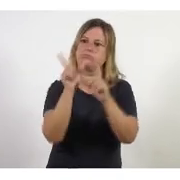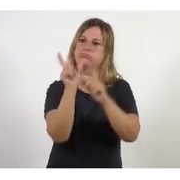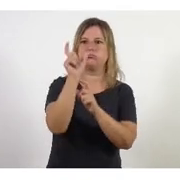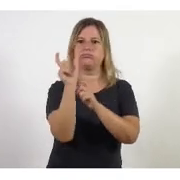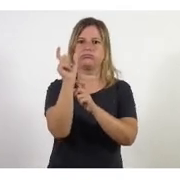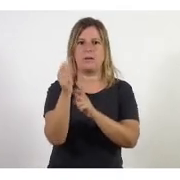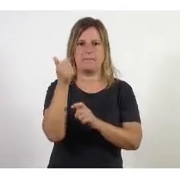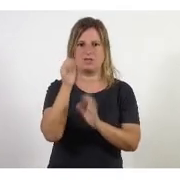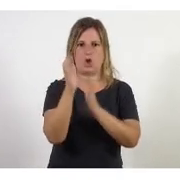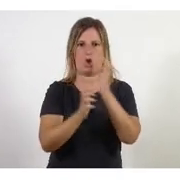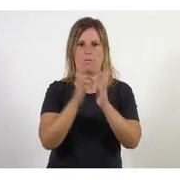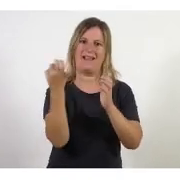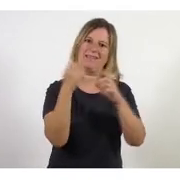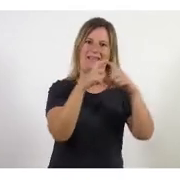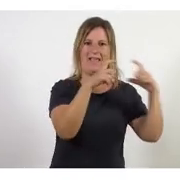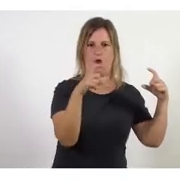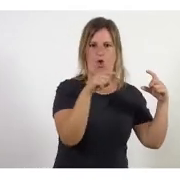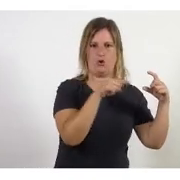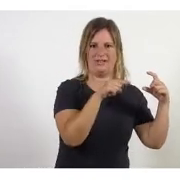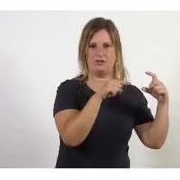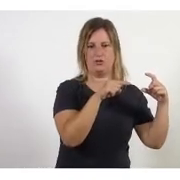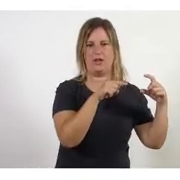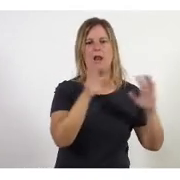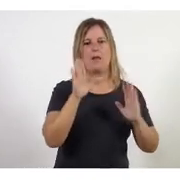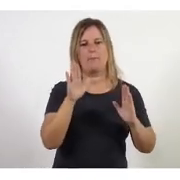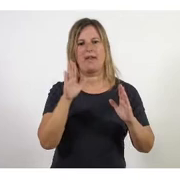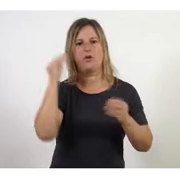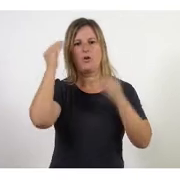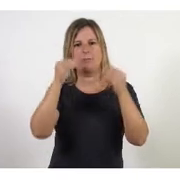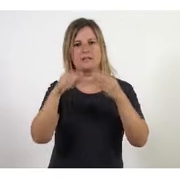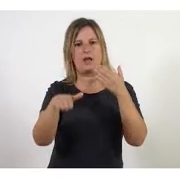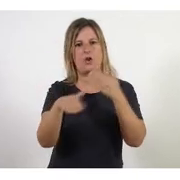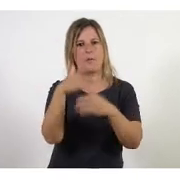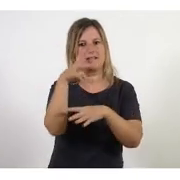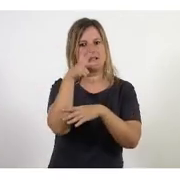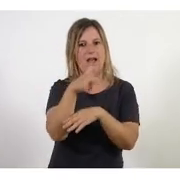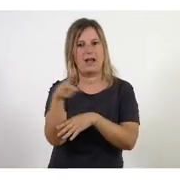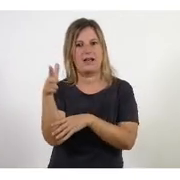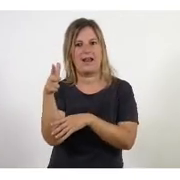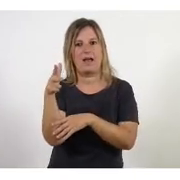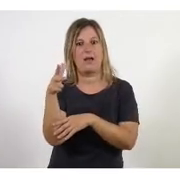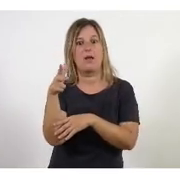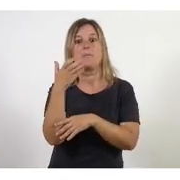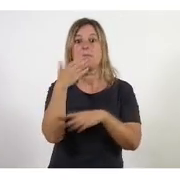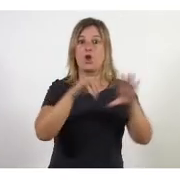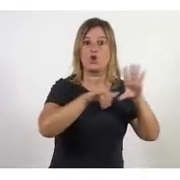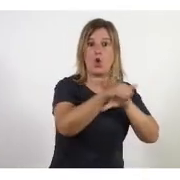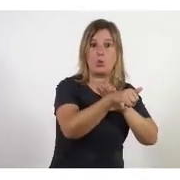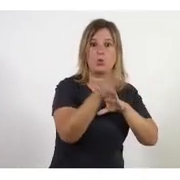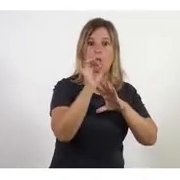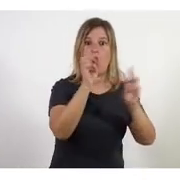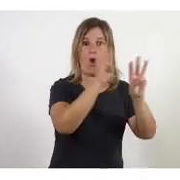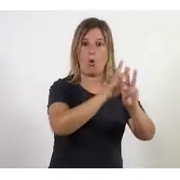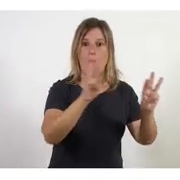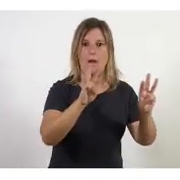l'horitzontal, però, vaja, que tingueu en compte, quan comenceu a gravar, que si aquell vídeo va per YouTube o va per la vostra pàgina